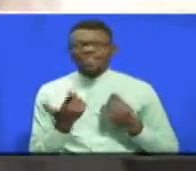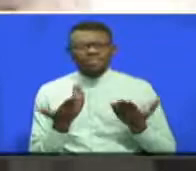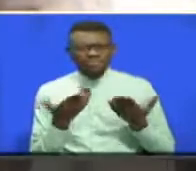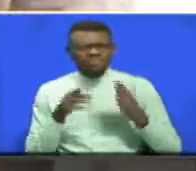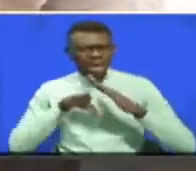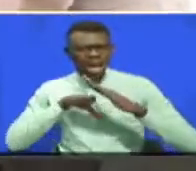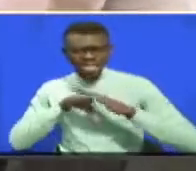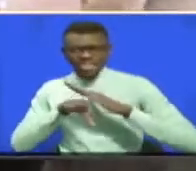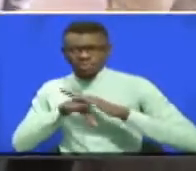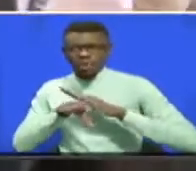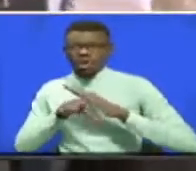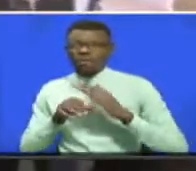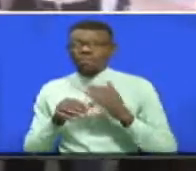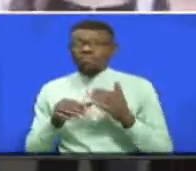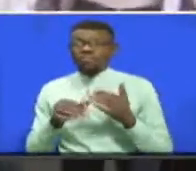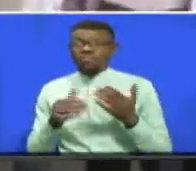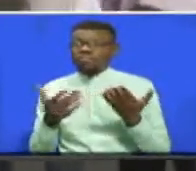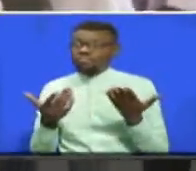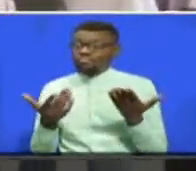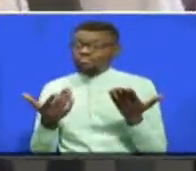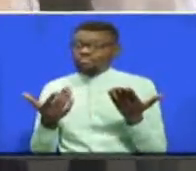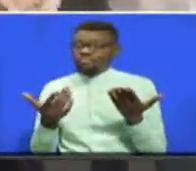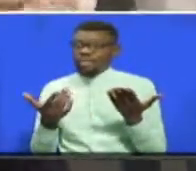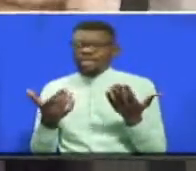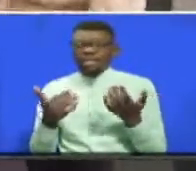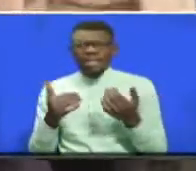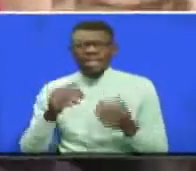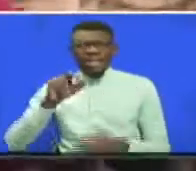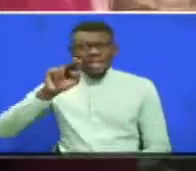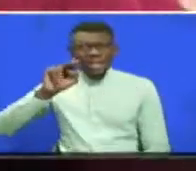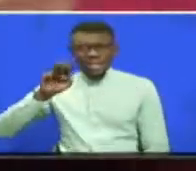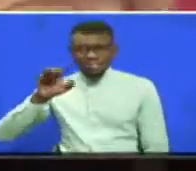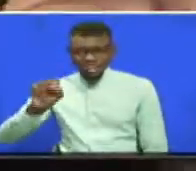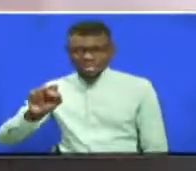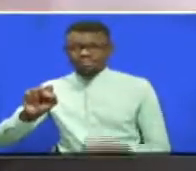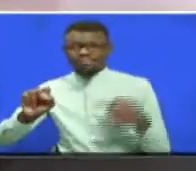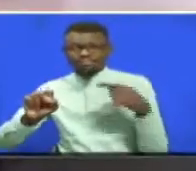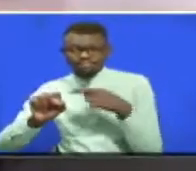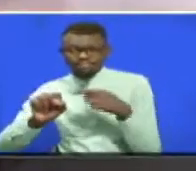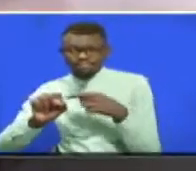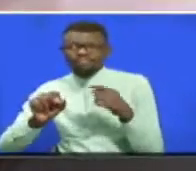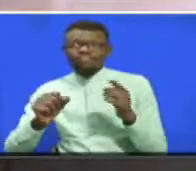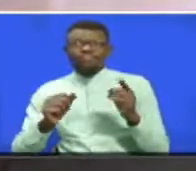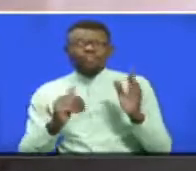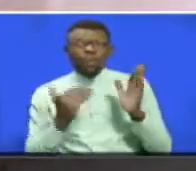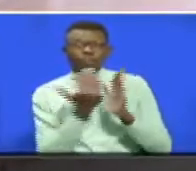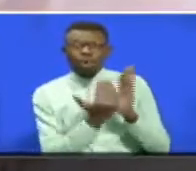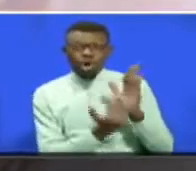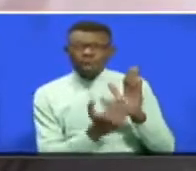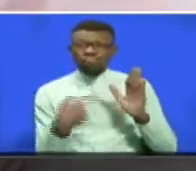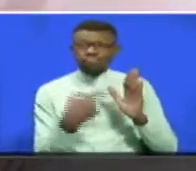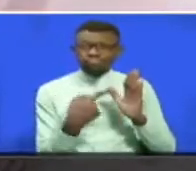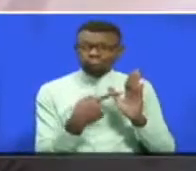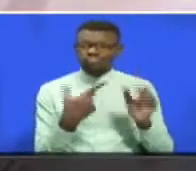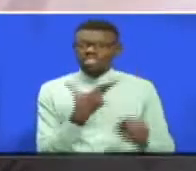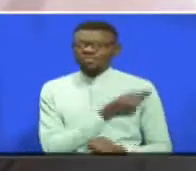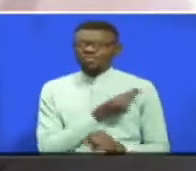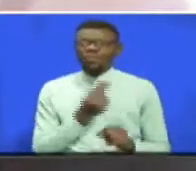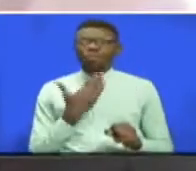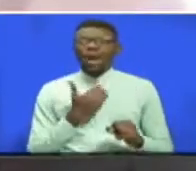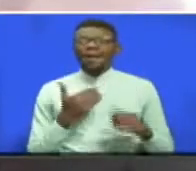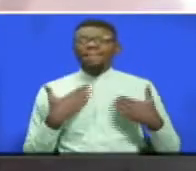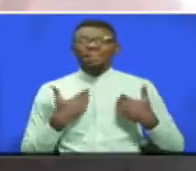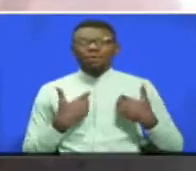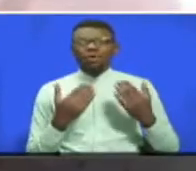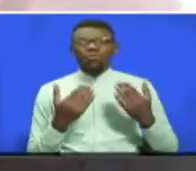us. Kwa mujibu wa mamlaka ya usimamizi wa baraza la jiji NMS, shughuli hiyo ililenga kuleta chanjo karibu na watu,